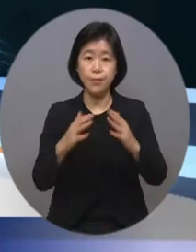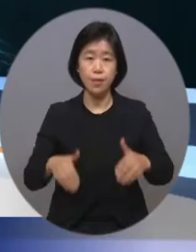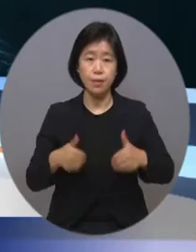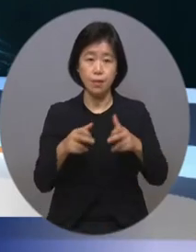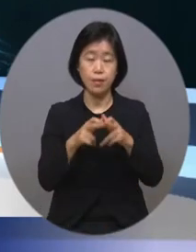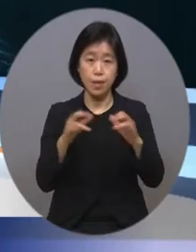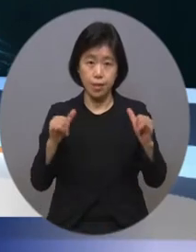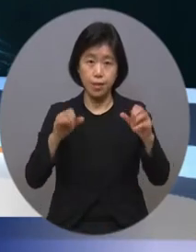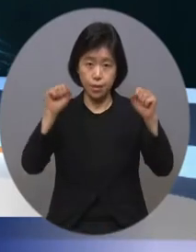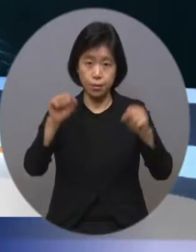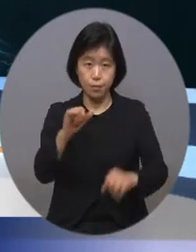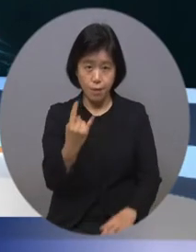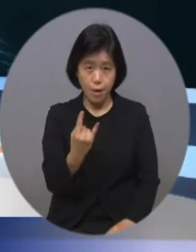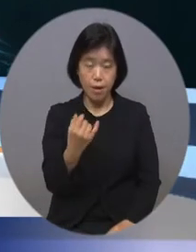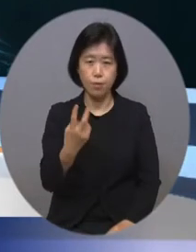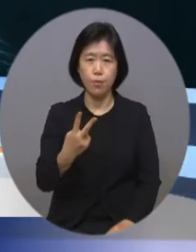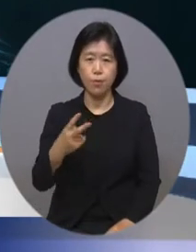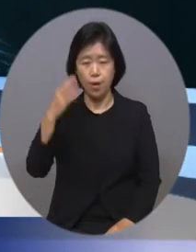전라남도 장애인체육회와